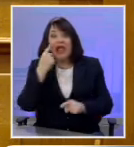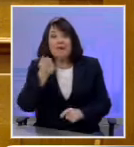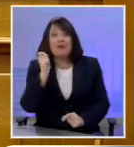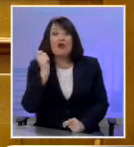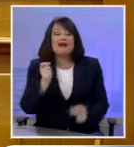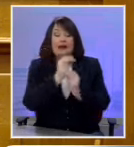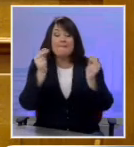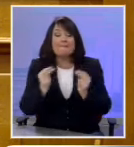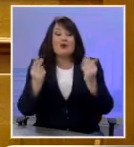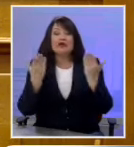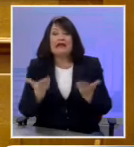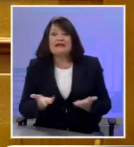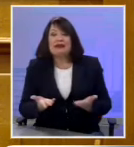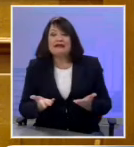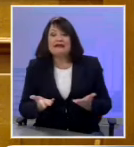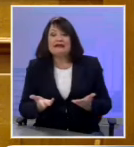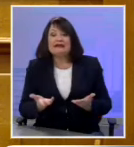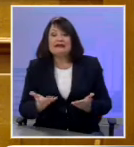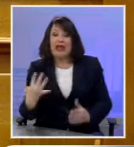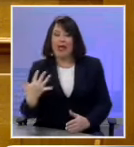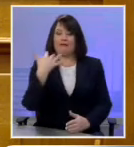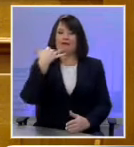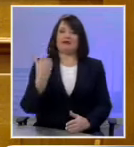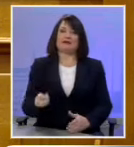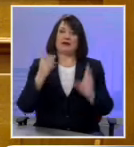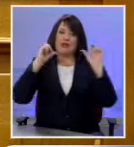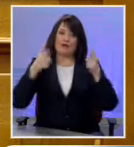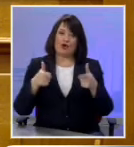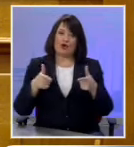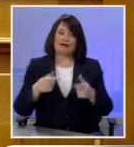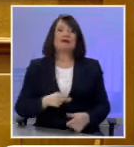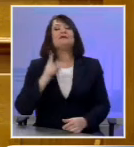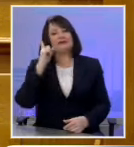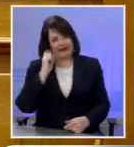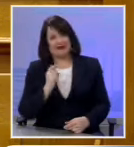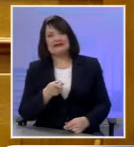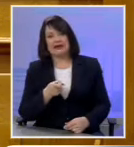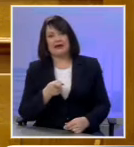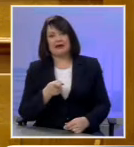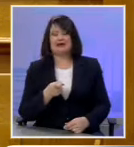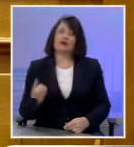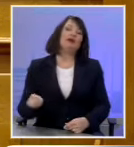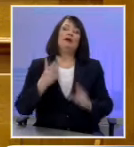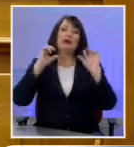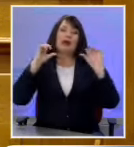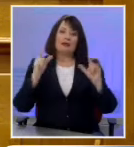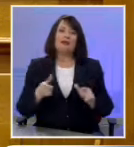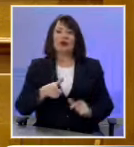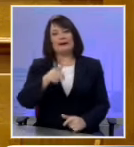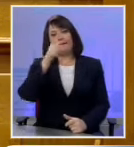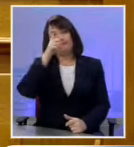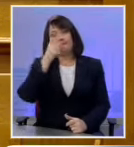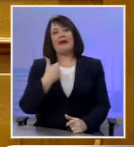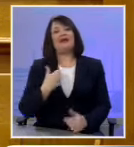πολιτικής. Και επειδή έγινε η επίθεση για τη Νέα Δημοκρατία, να ξέρετε ότι η Νέα Δημοκρατία είναι περήφανη